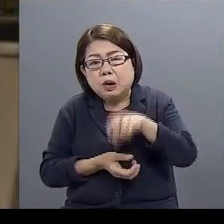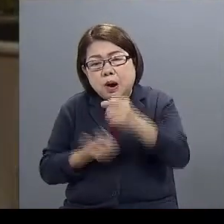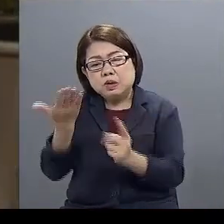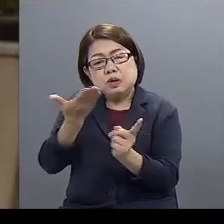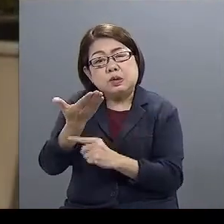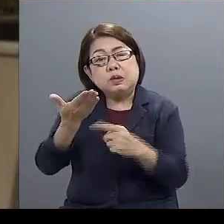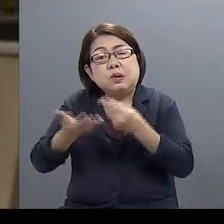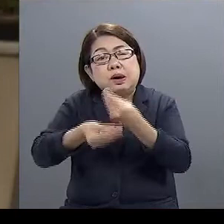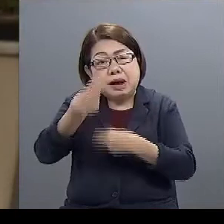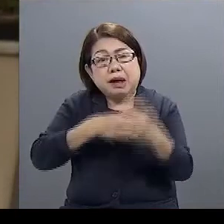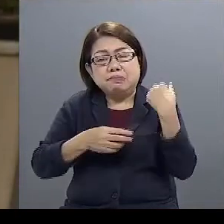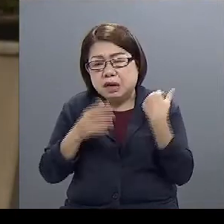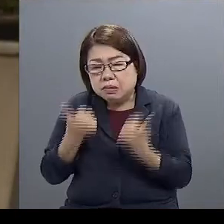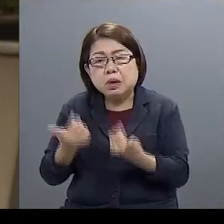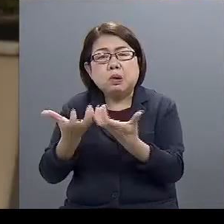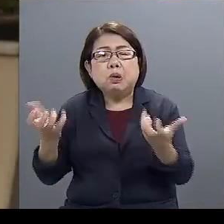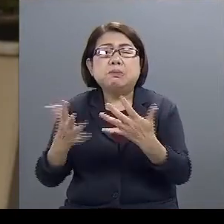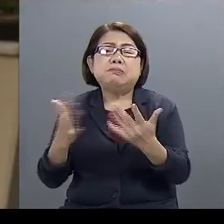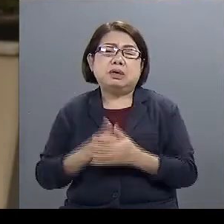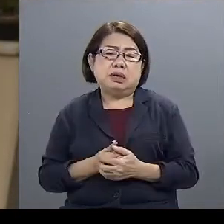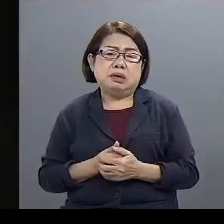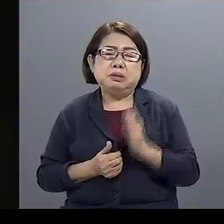ชื่อว่าจะทำให้มีคนไร้บ้านเพิ่มมากขึ้น